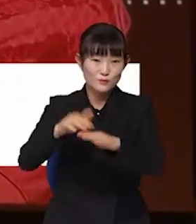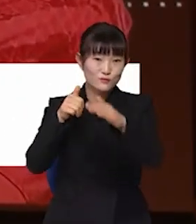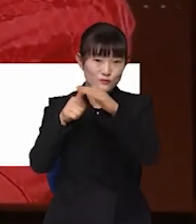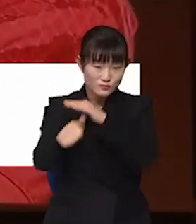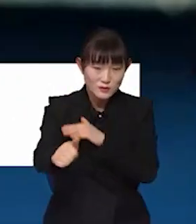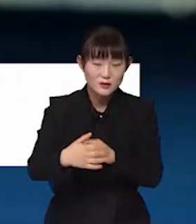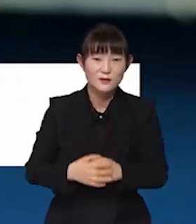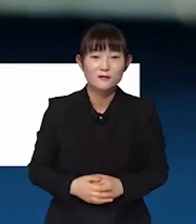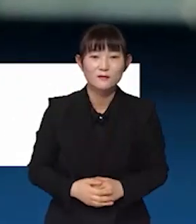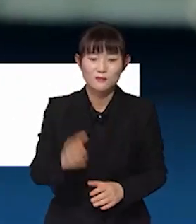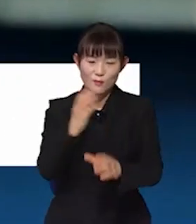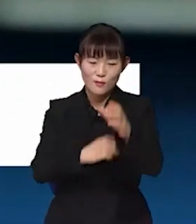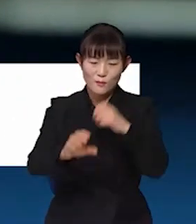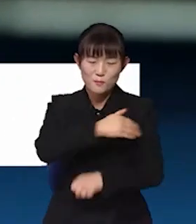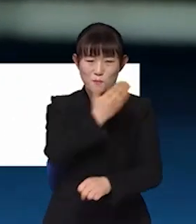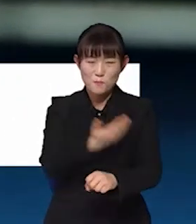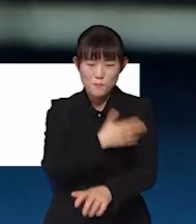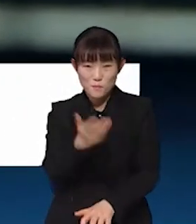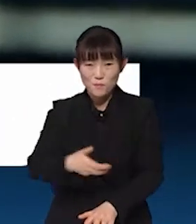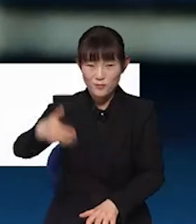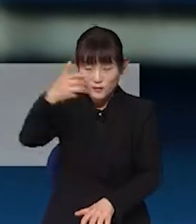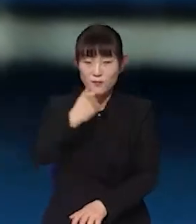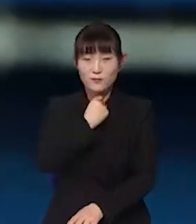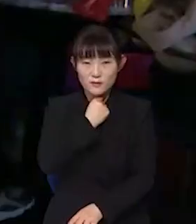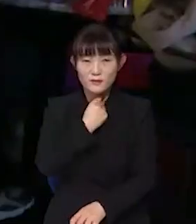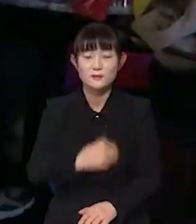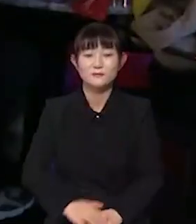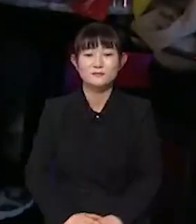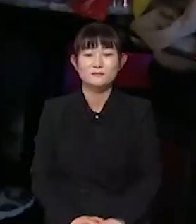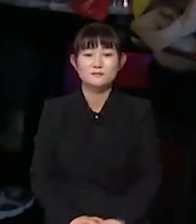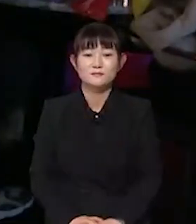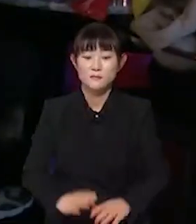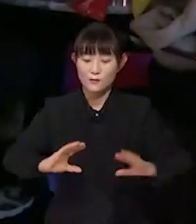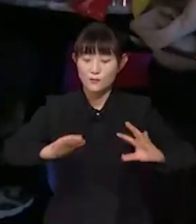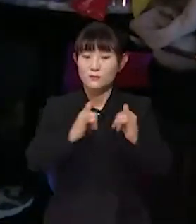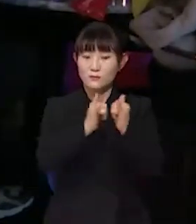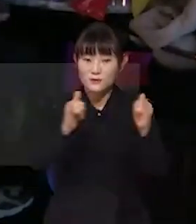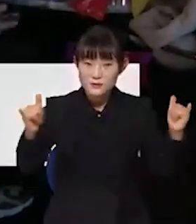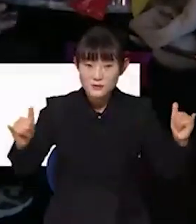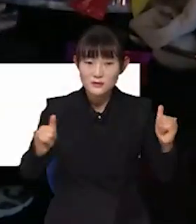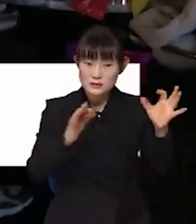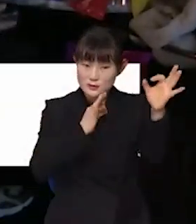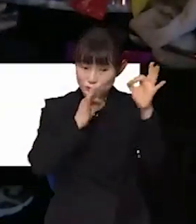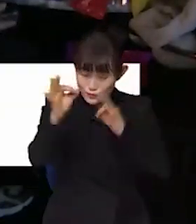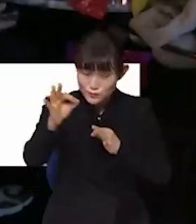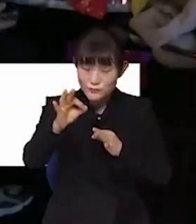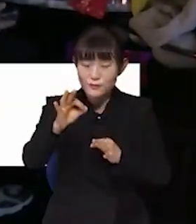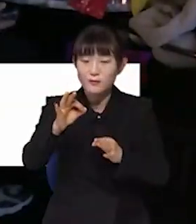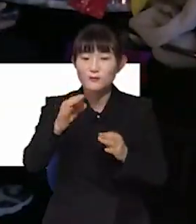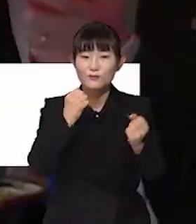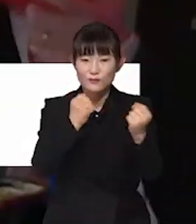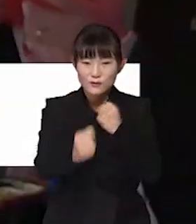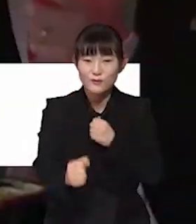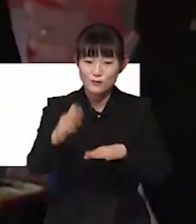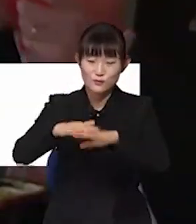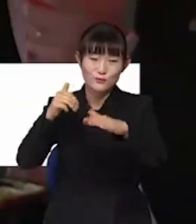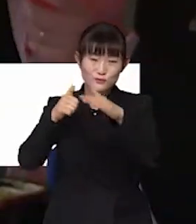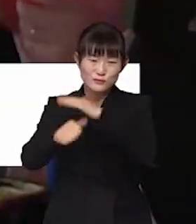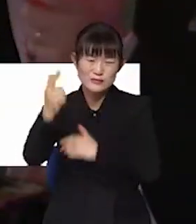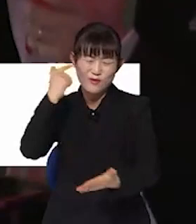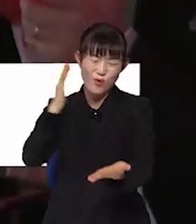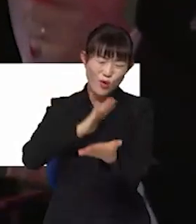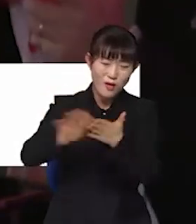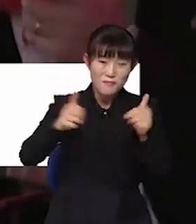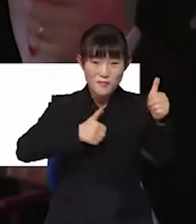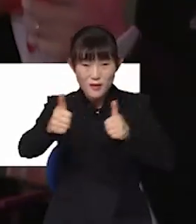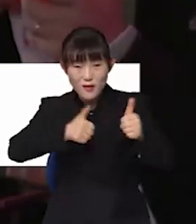출신 젊은 선수들이 더 성장해주길 바랐습니다. 국민들은 조금 실수를 하더라도 선수들이 조금 더 시원시원하게